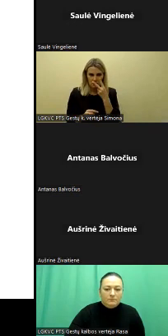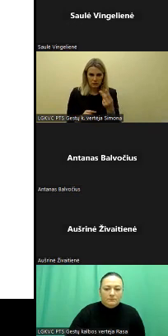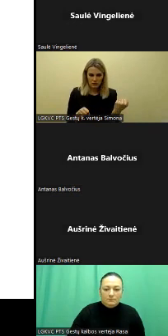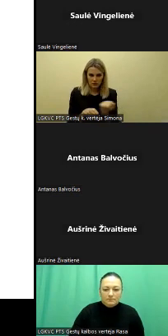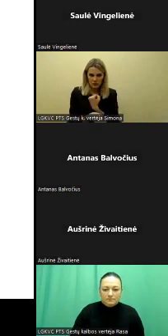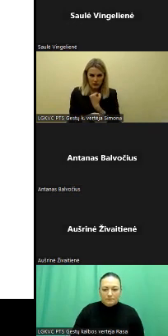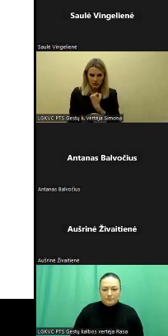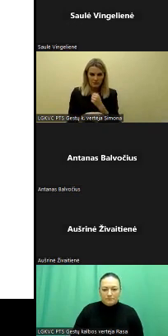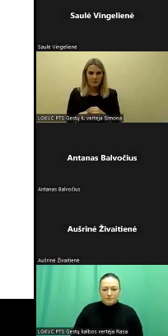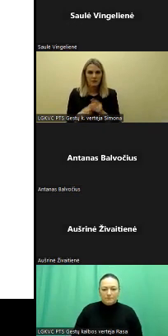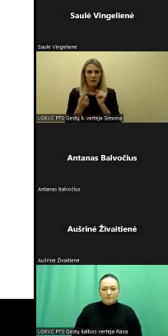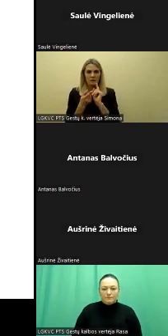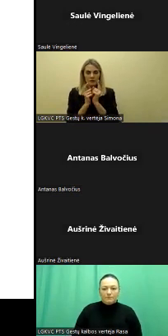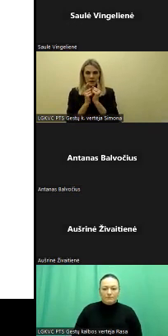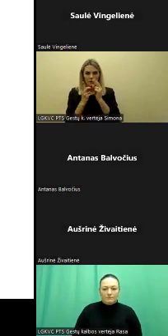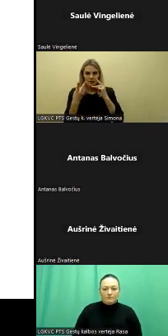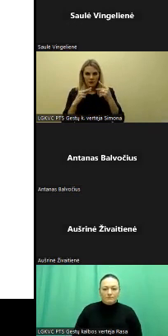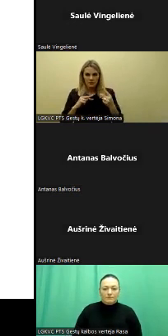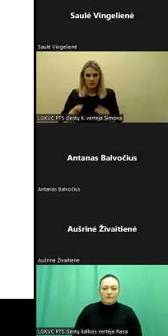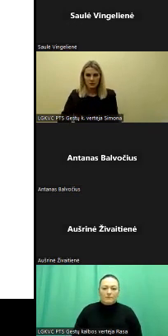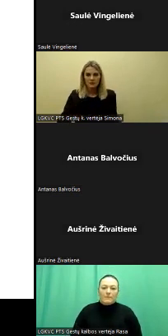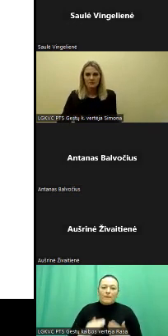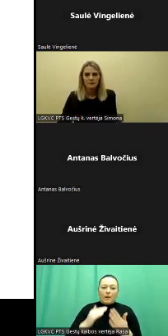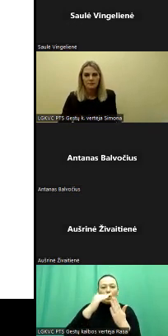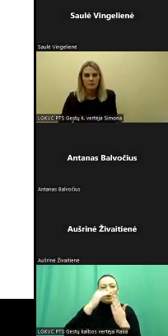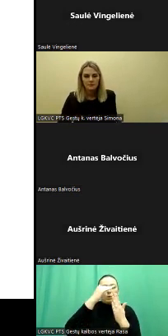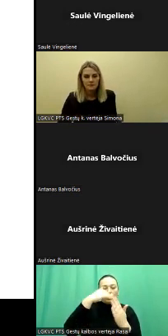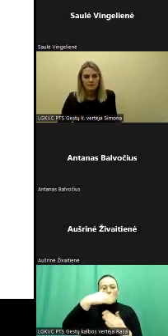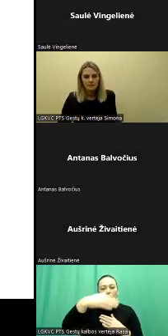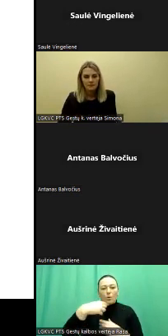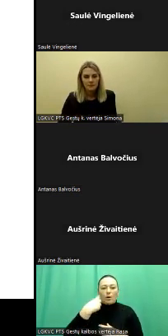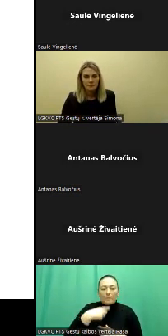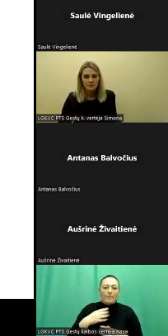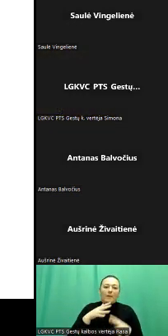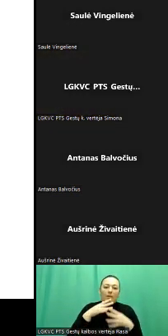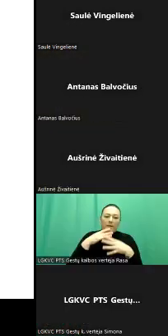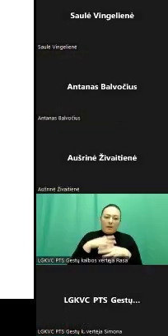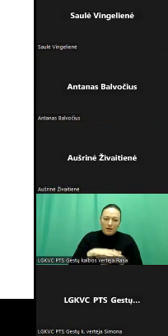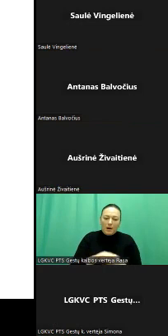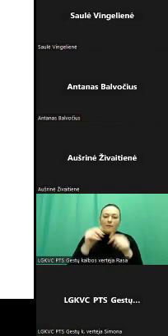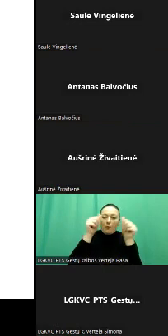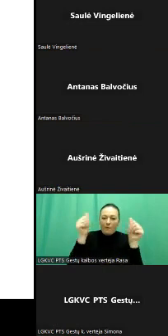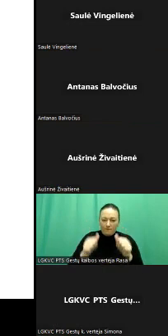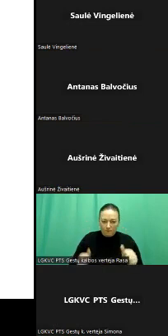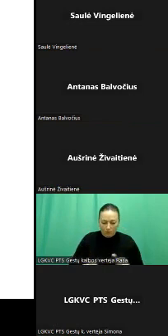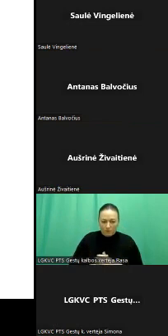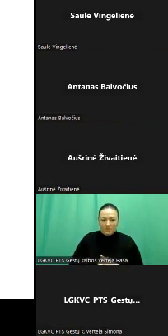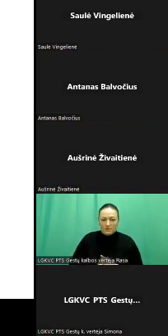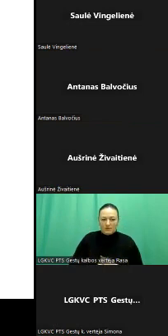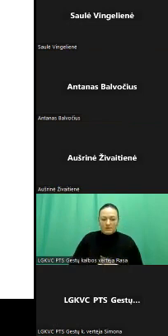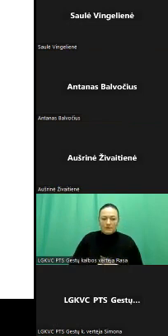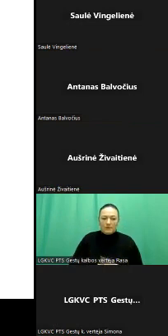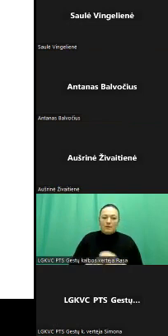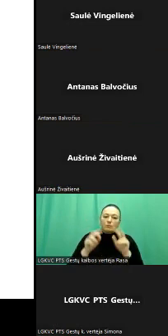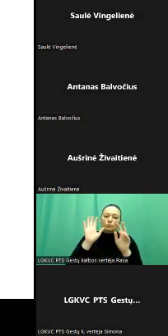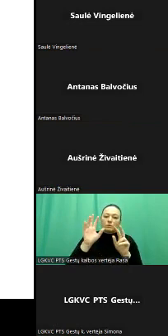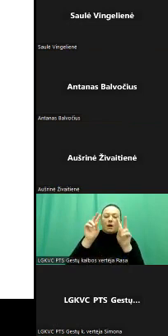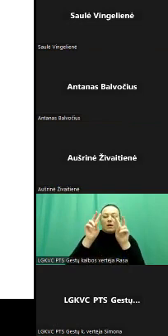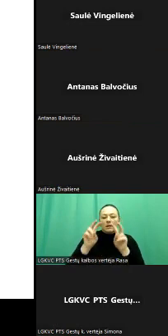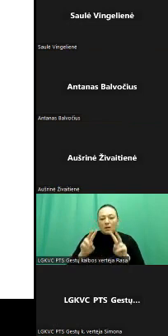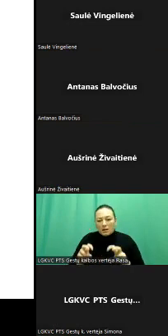Toliau kalbėsime apie integravimo modelius. Ir tas klausimas buvo analizuojamas, tai